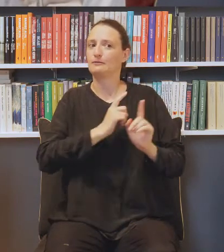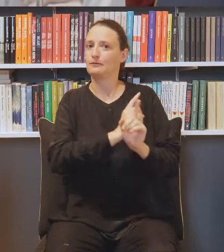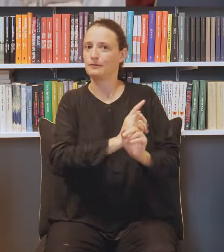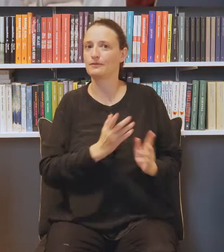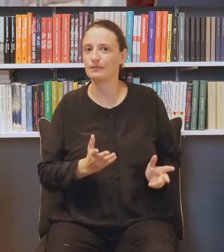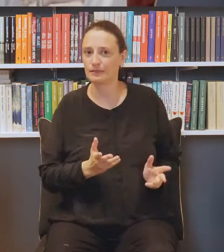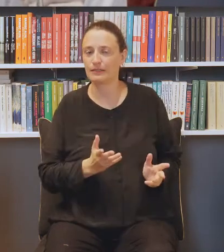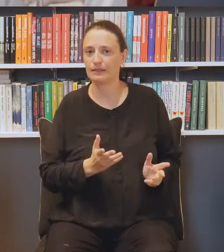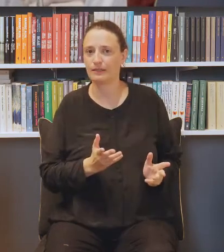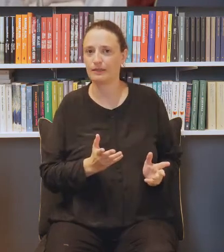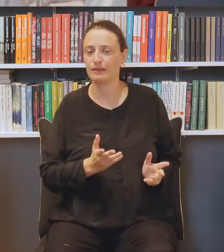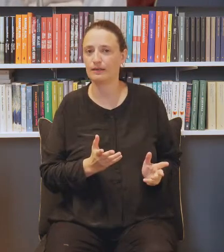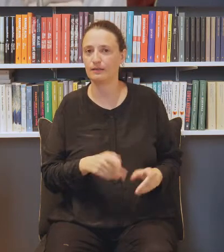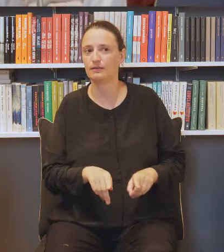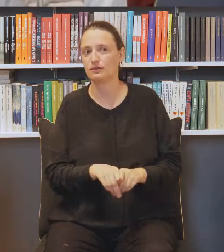naszego, powiedzmy,